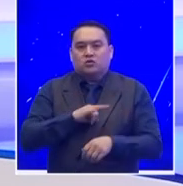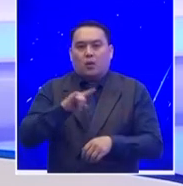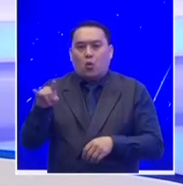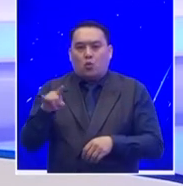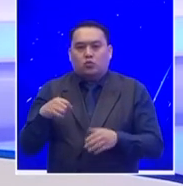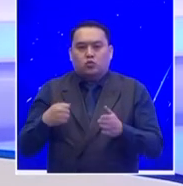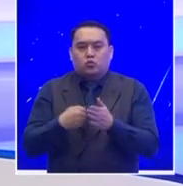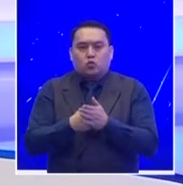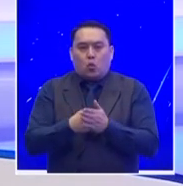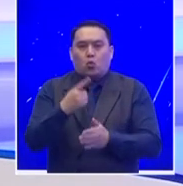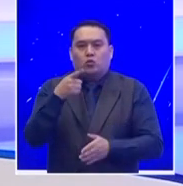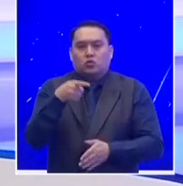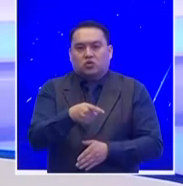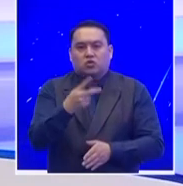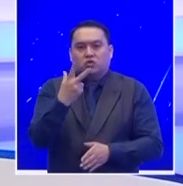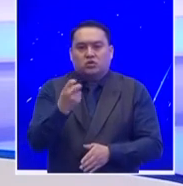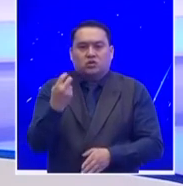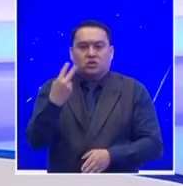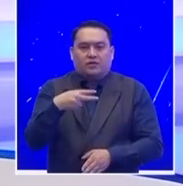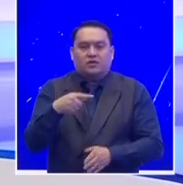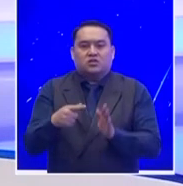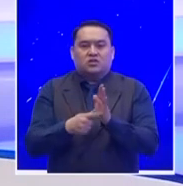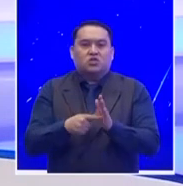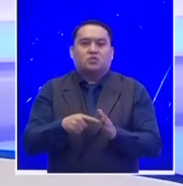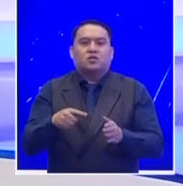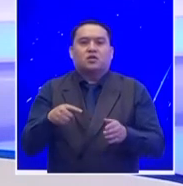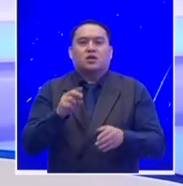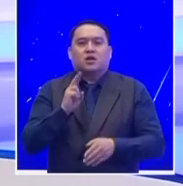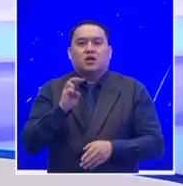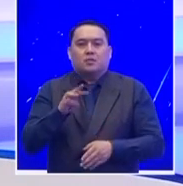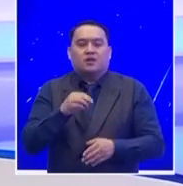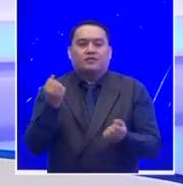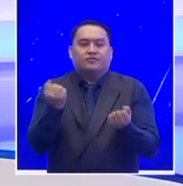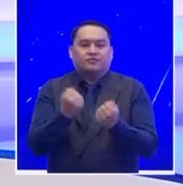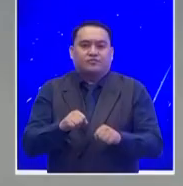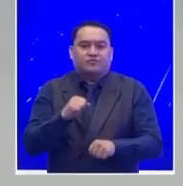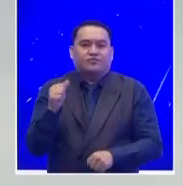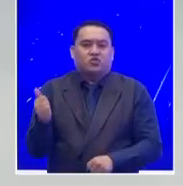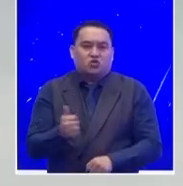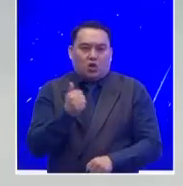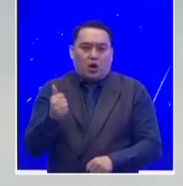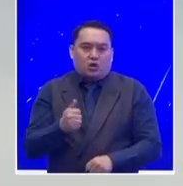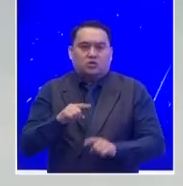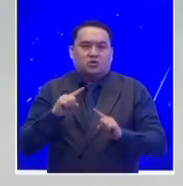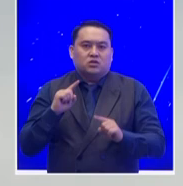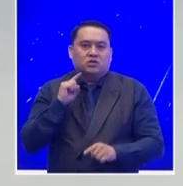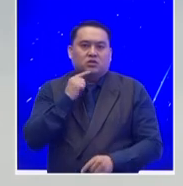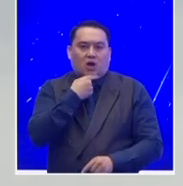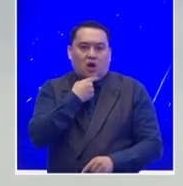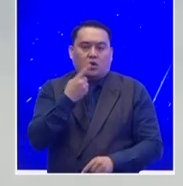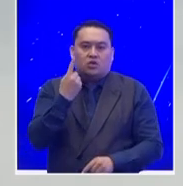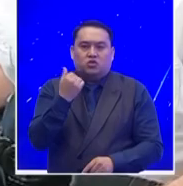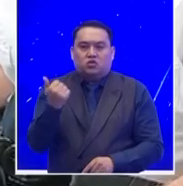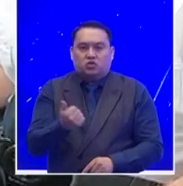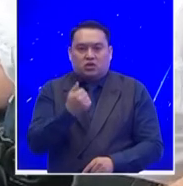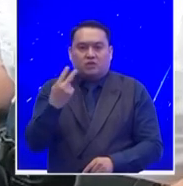скорость самолета относительно земли достигла 1327 км в час. Это позволило рейсу сэкономить 1 час 20 минут